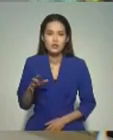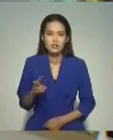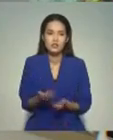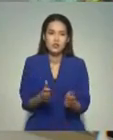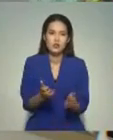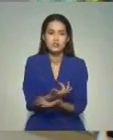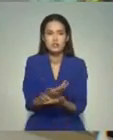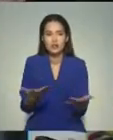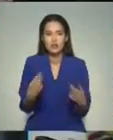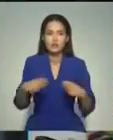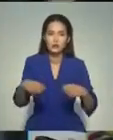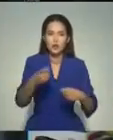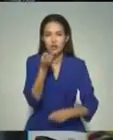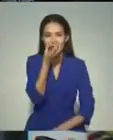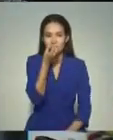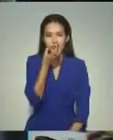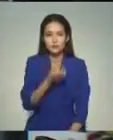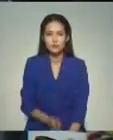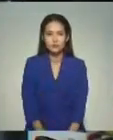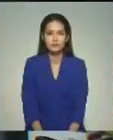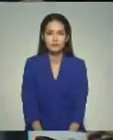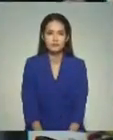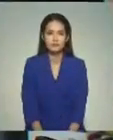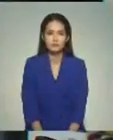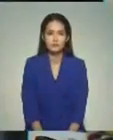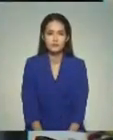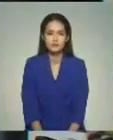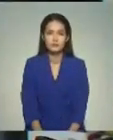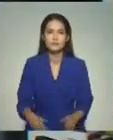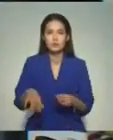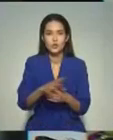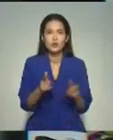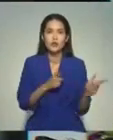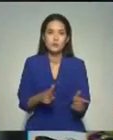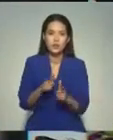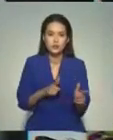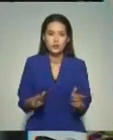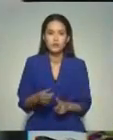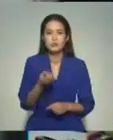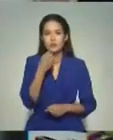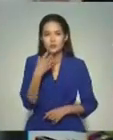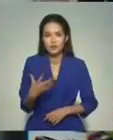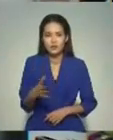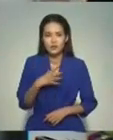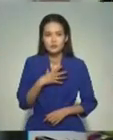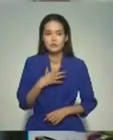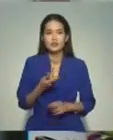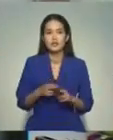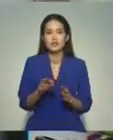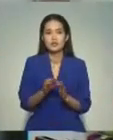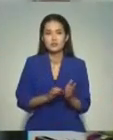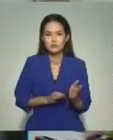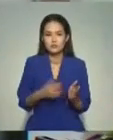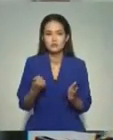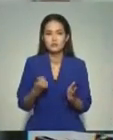цветок продажи все подготовка прошла у нас проходит до пятого числа и уже 6